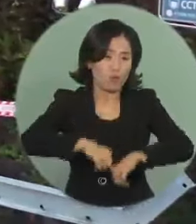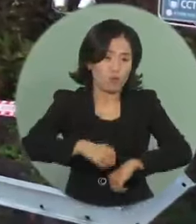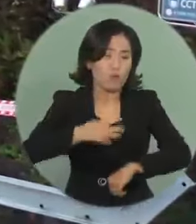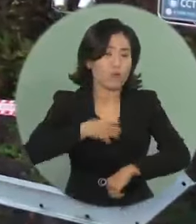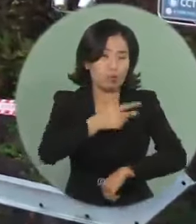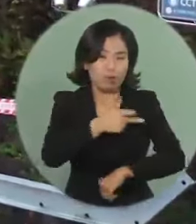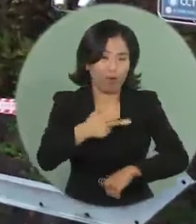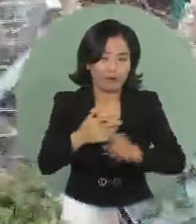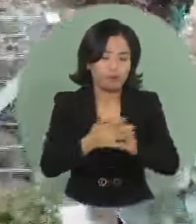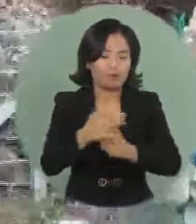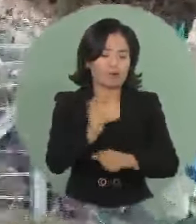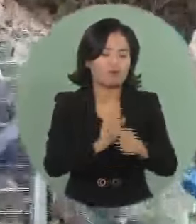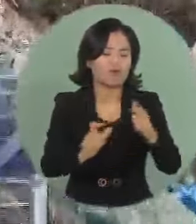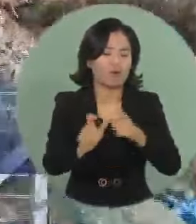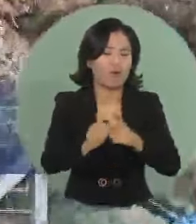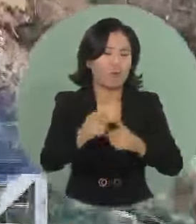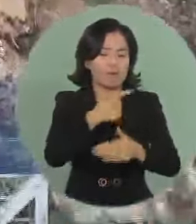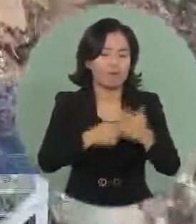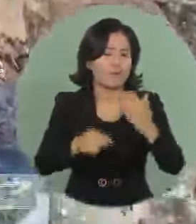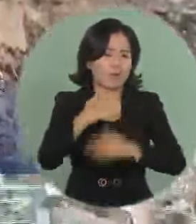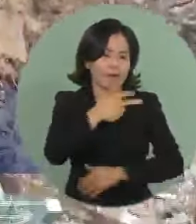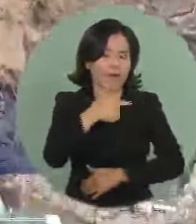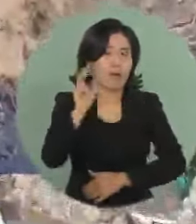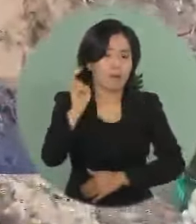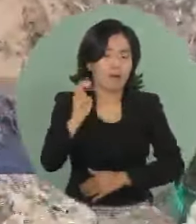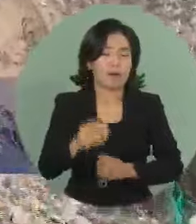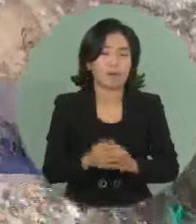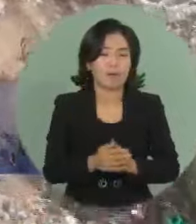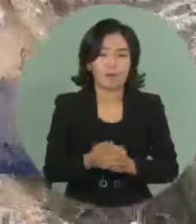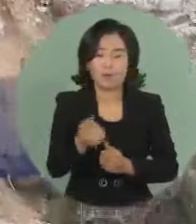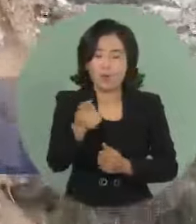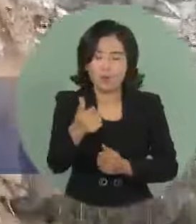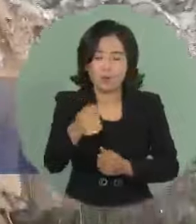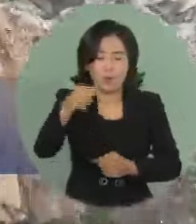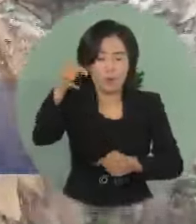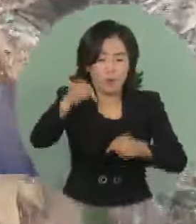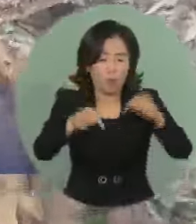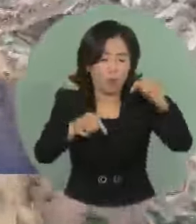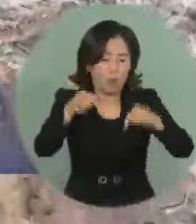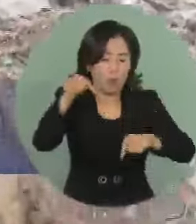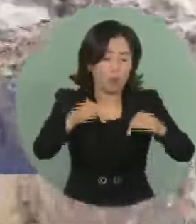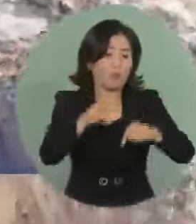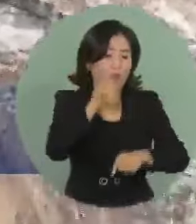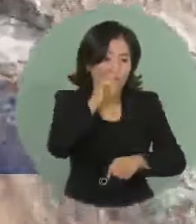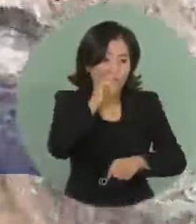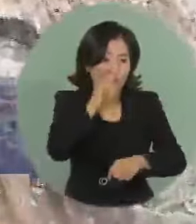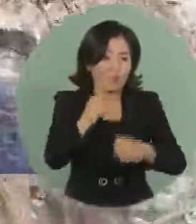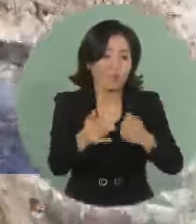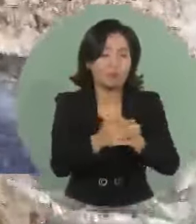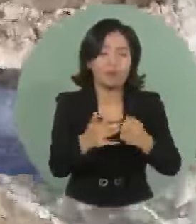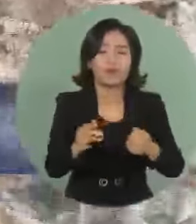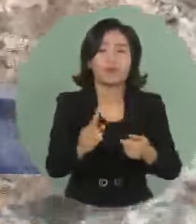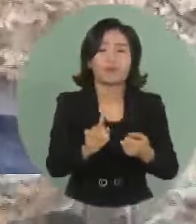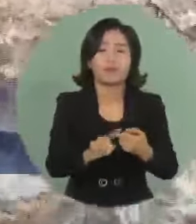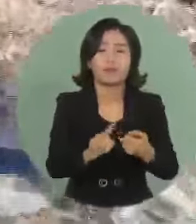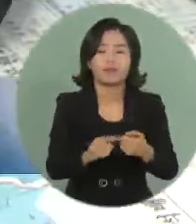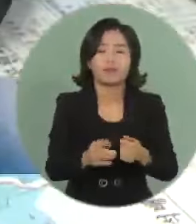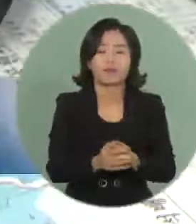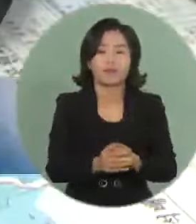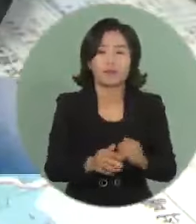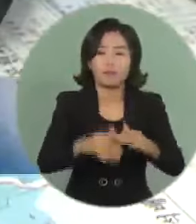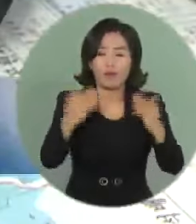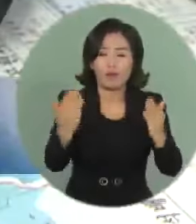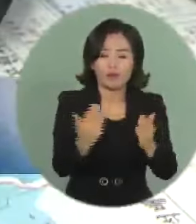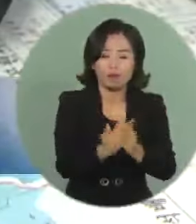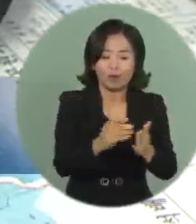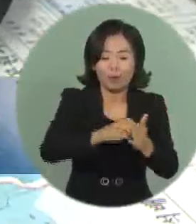뻔했습니다 위에서 이제 잔돌이 이렇게 한 번씩 이렇게 가끔 떨 습니다 이제 그런 거를 전체적으로